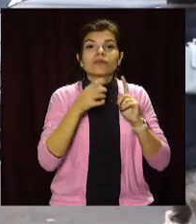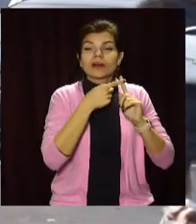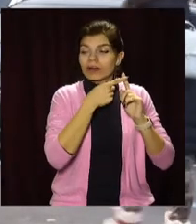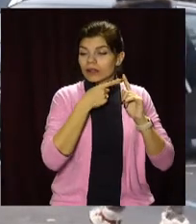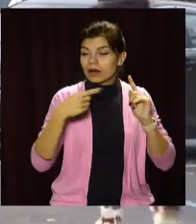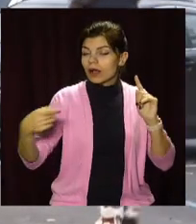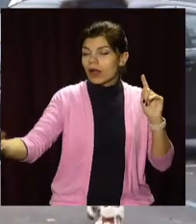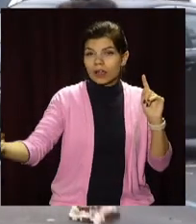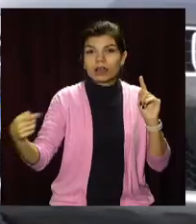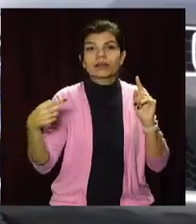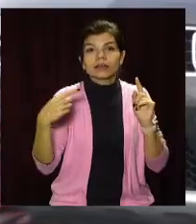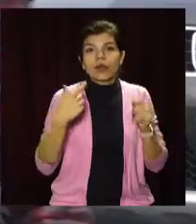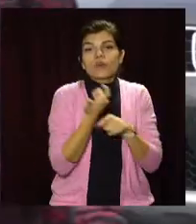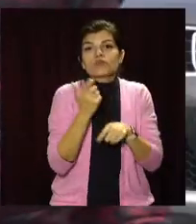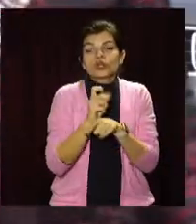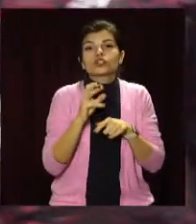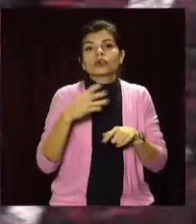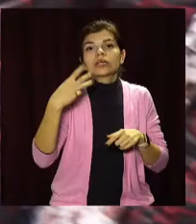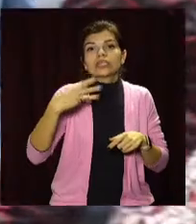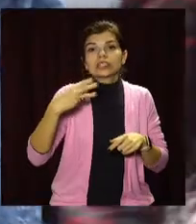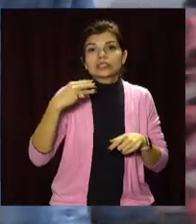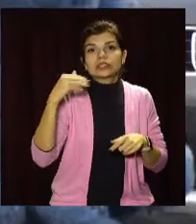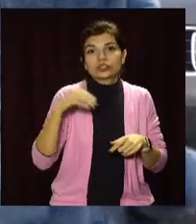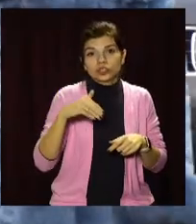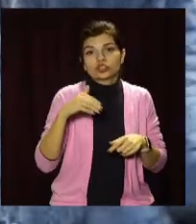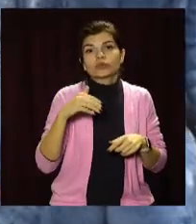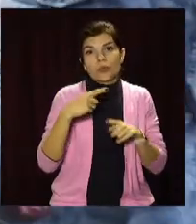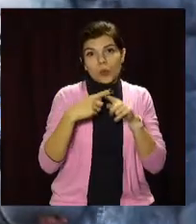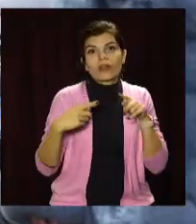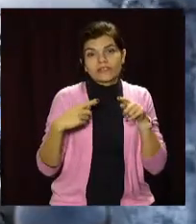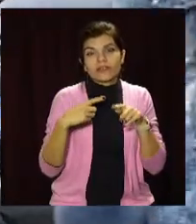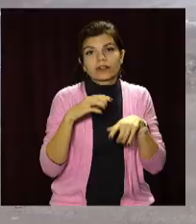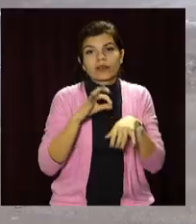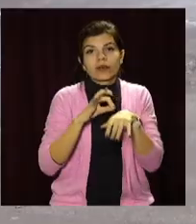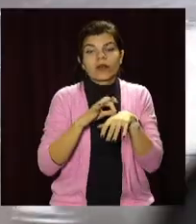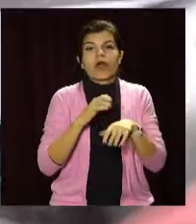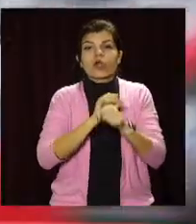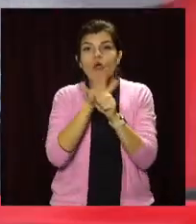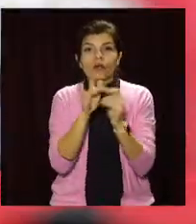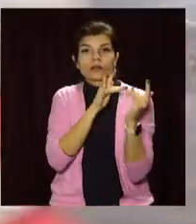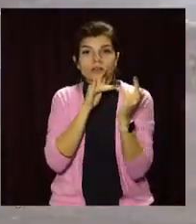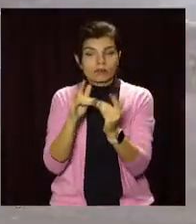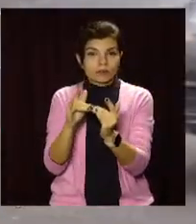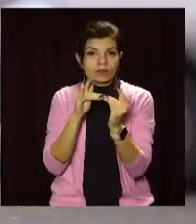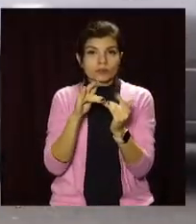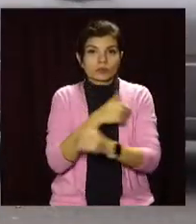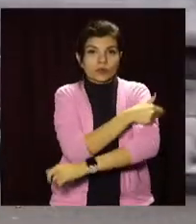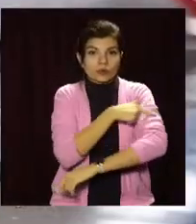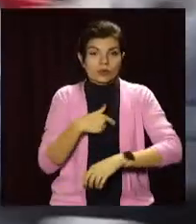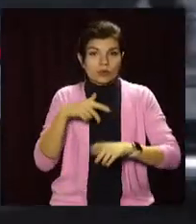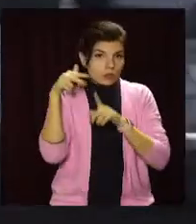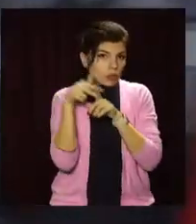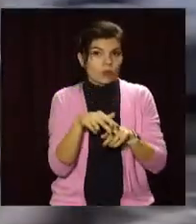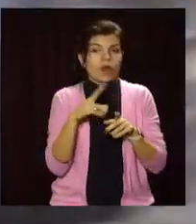хворобу діагностували у більш ніж 30,5 тисяч людей. Ковідні ліжка в госпітальних базах регіону